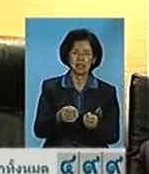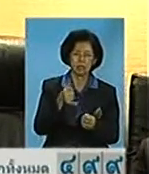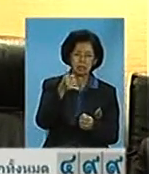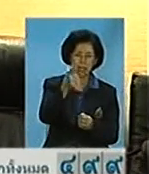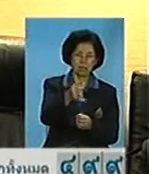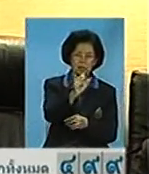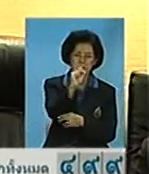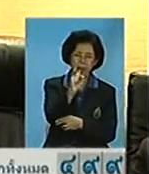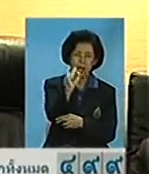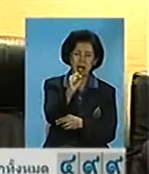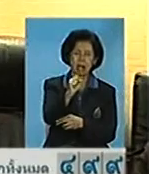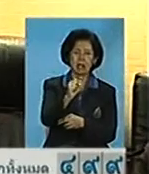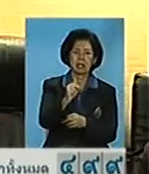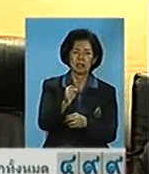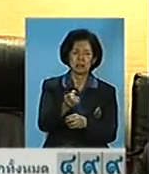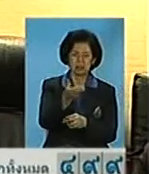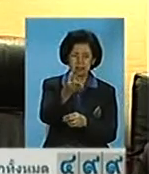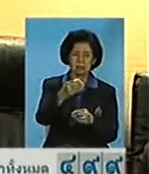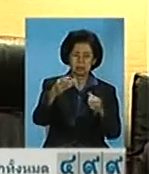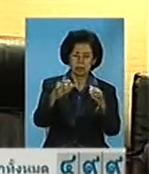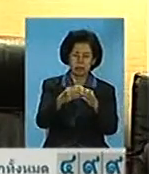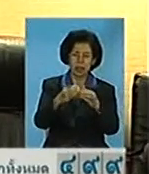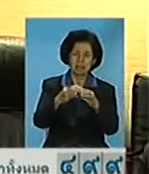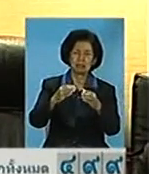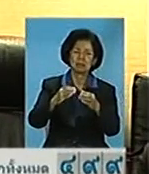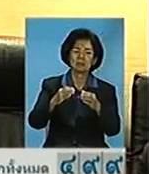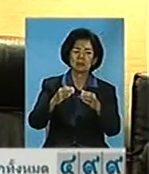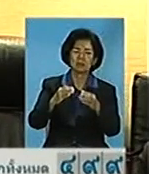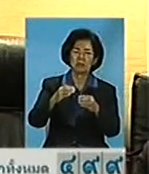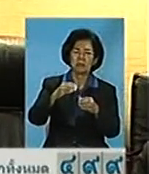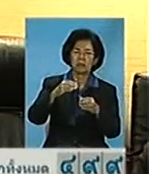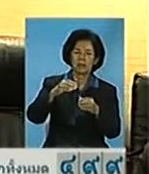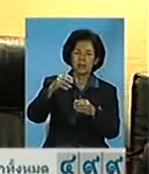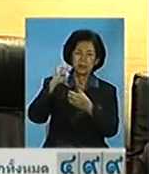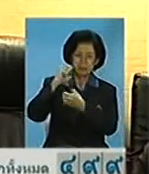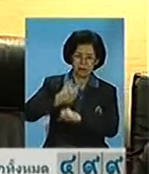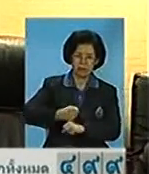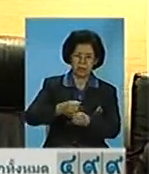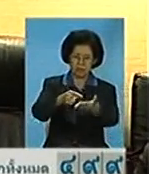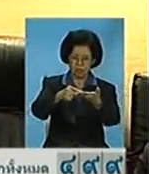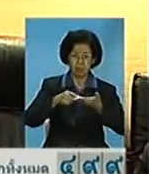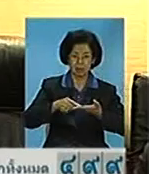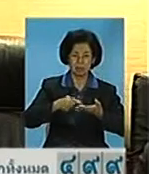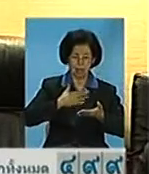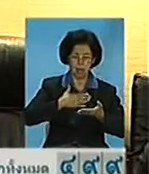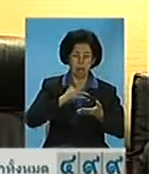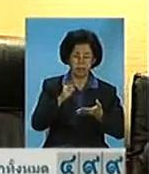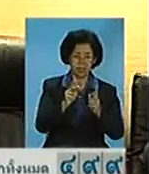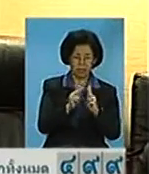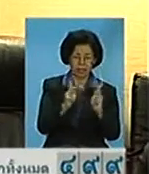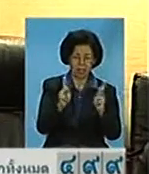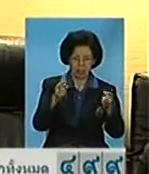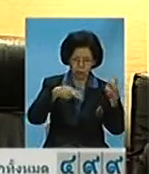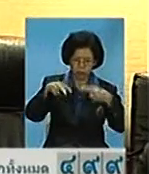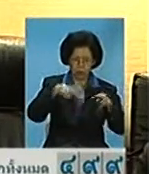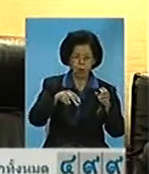าในสมัยของพรรคประชาธิปัตย์เป็นผู้ยื่นเข้ามาเราในฐานะกรรมาธิการได้พิจารณาในมาตร